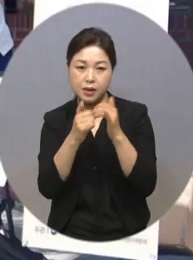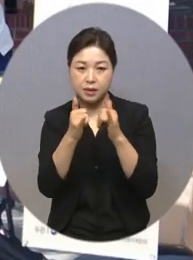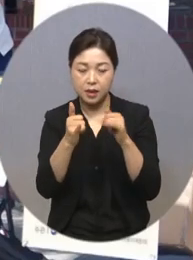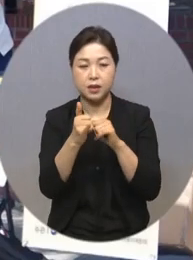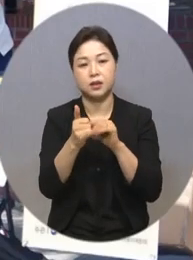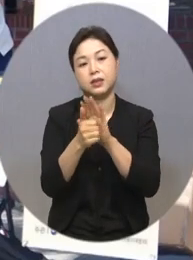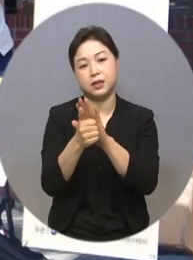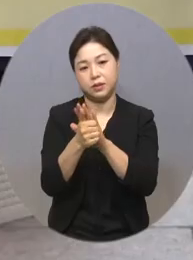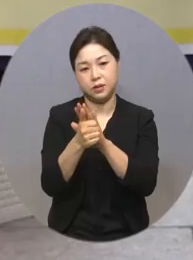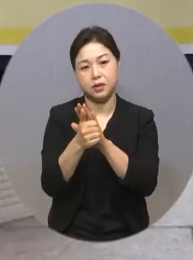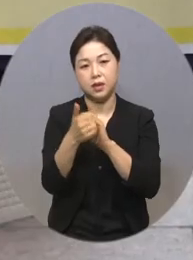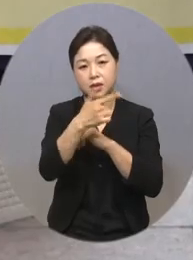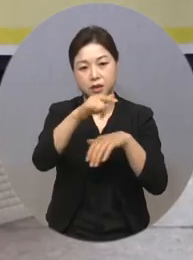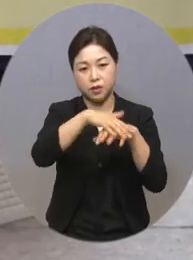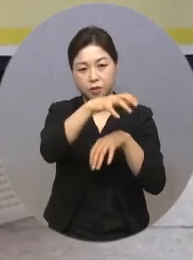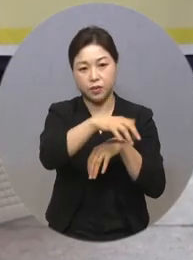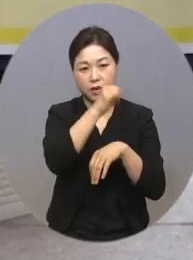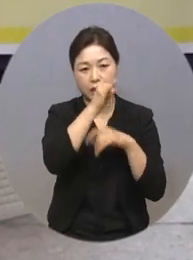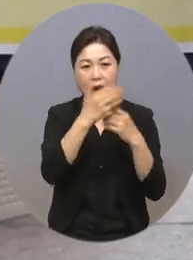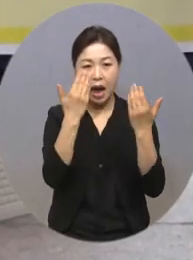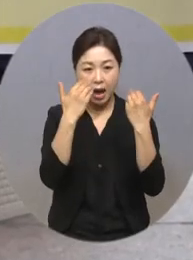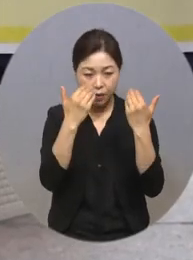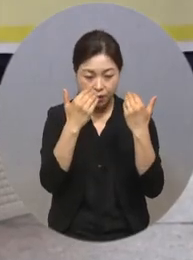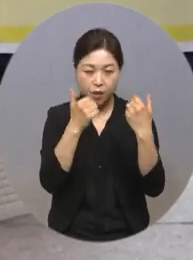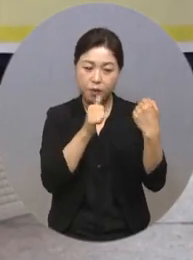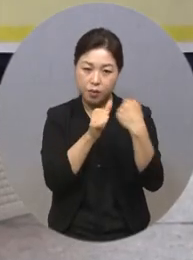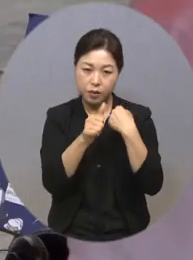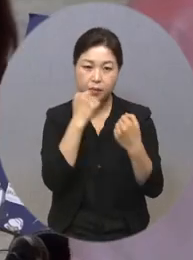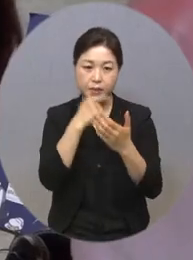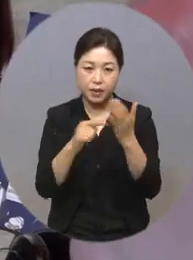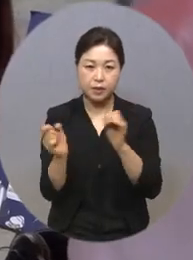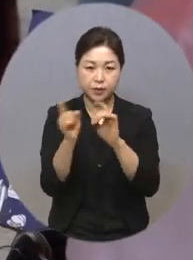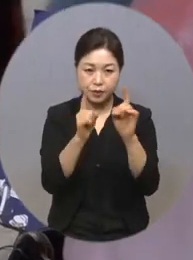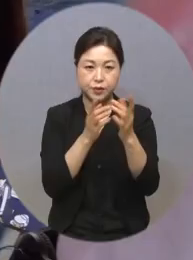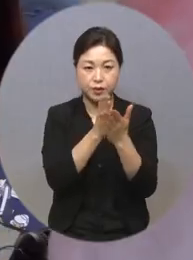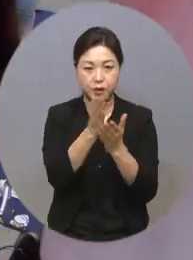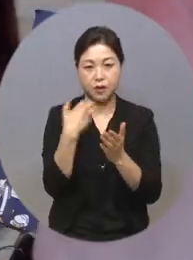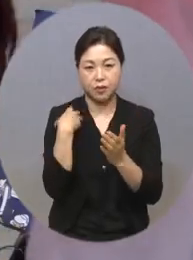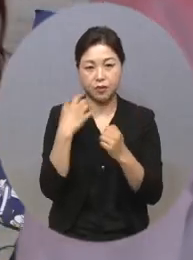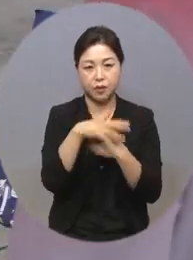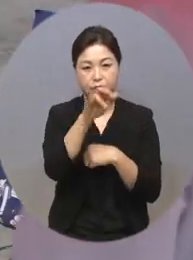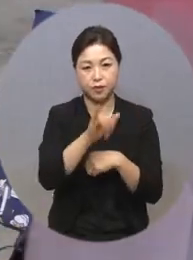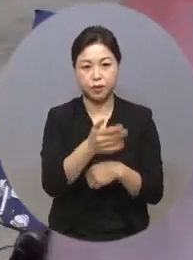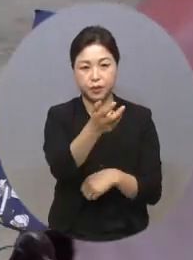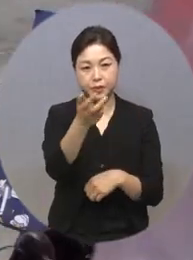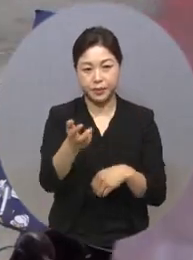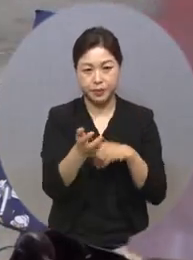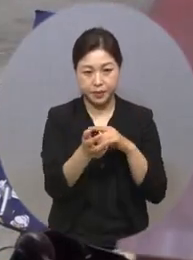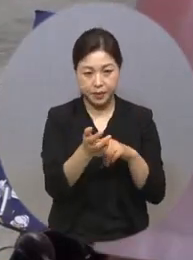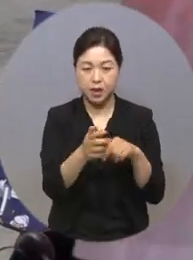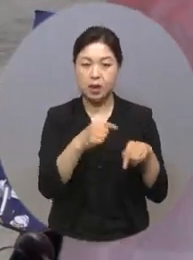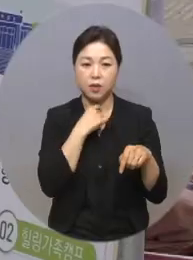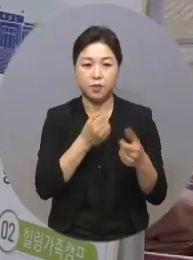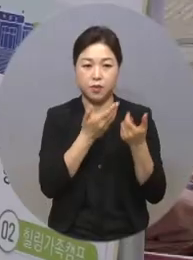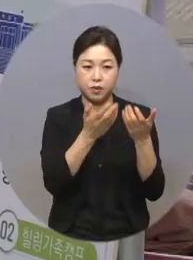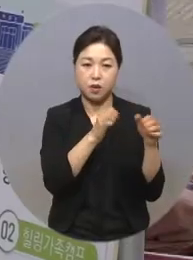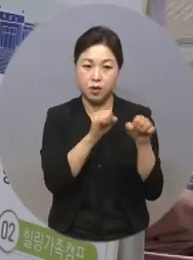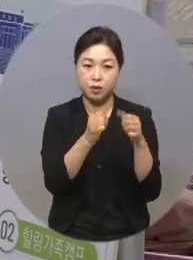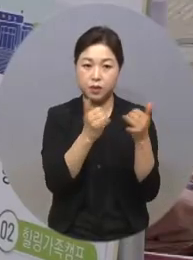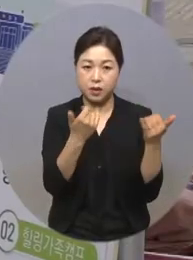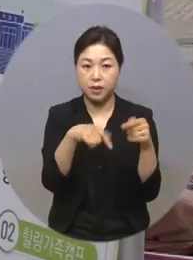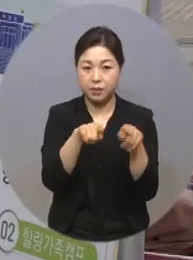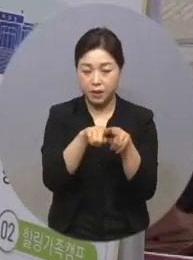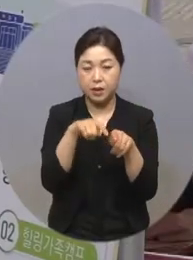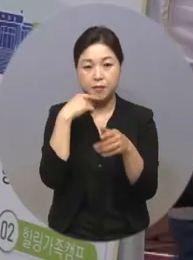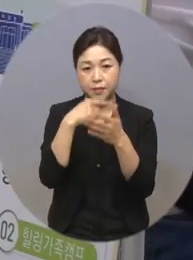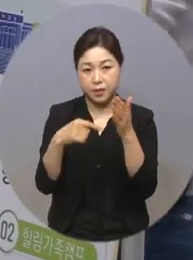위치한 센터는 학교폭력 피해 치유 전담기관으로 전국을 투어하며 지역의 자원활동가들과 함께 피해자